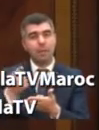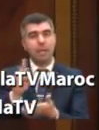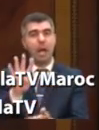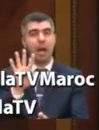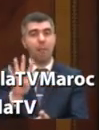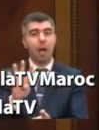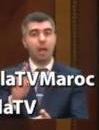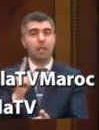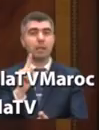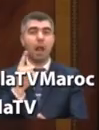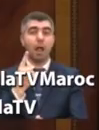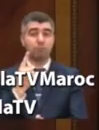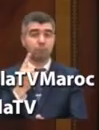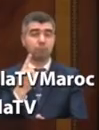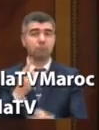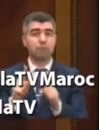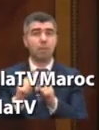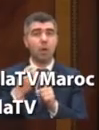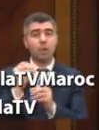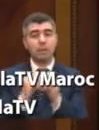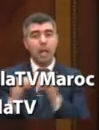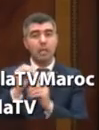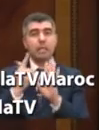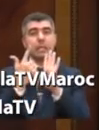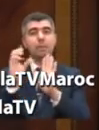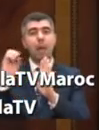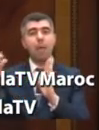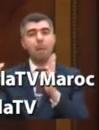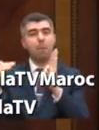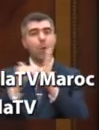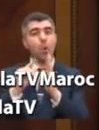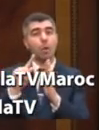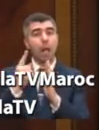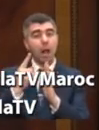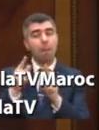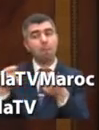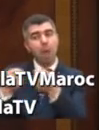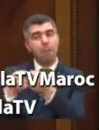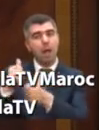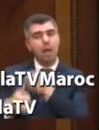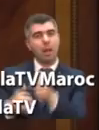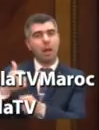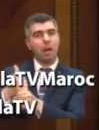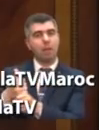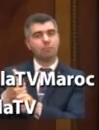كرقم معاملات للتصدير بزيادة 700 مليون ديال الدرهم بالنسبة للسنة